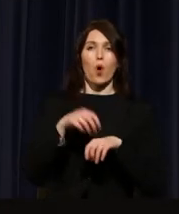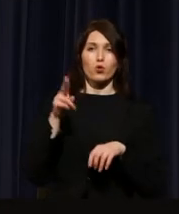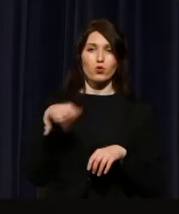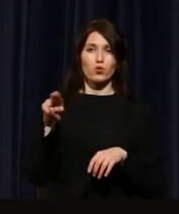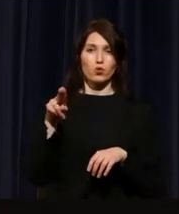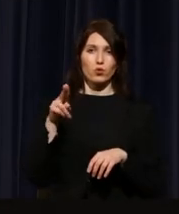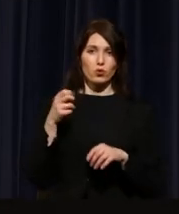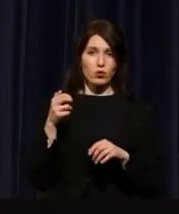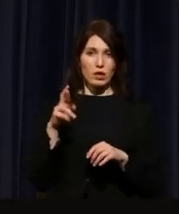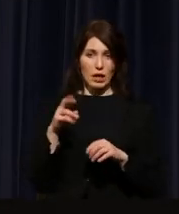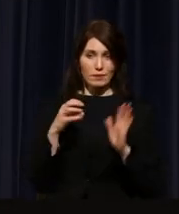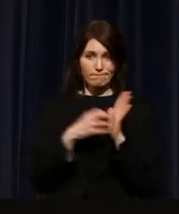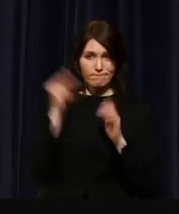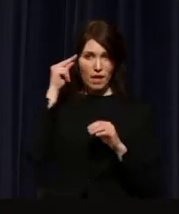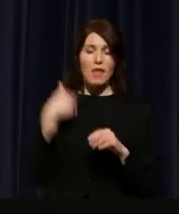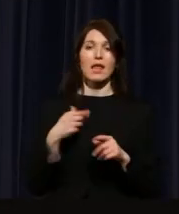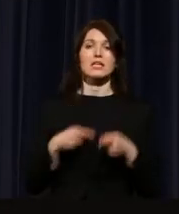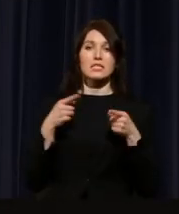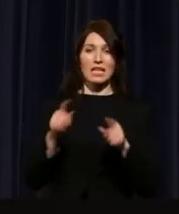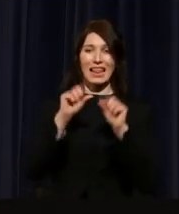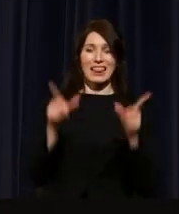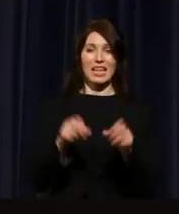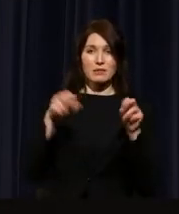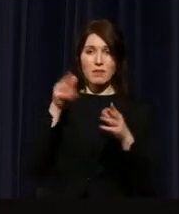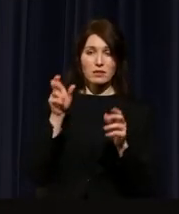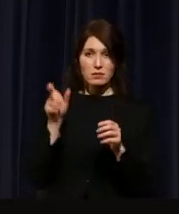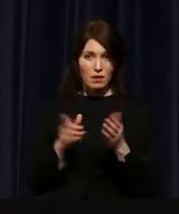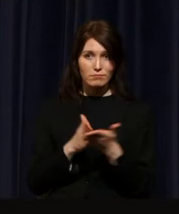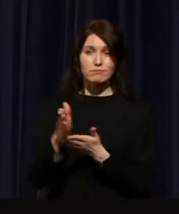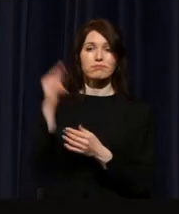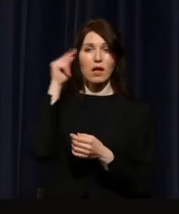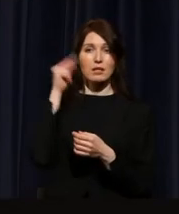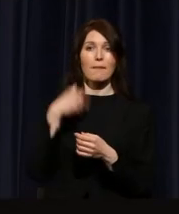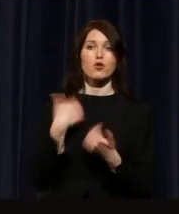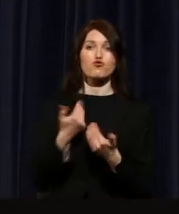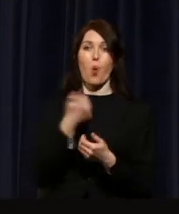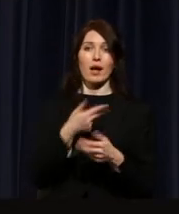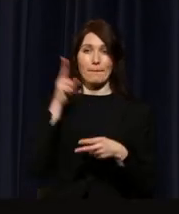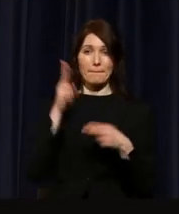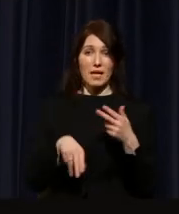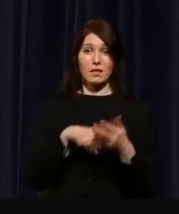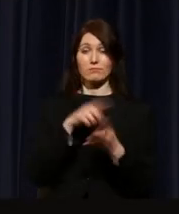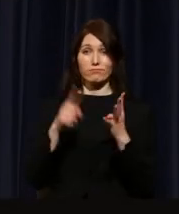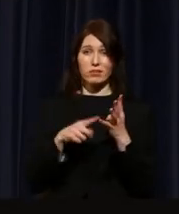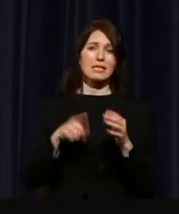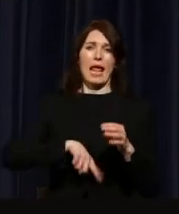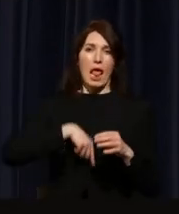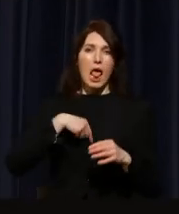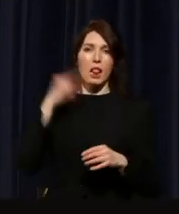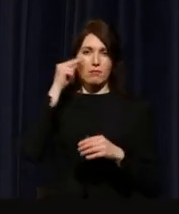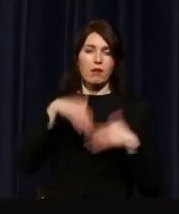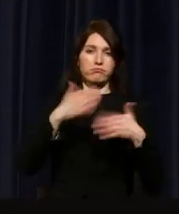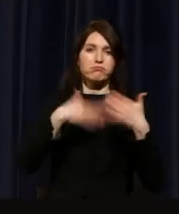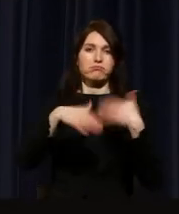un tad es esmu iestājies nefroloģijā rezidentūrā, kuru man šogad beidzās, un tad tas nozīmē, ka tas ir ilgstošs process.